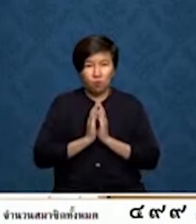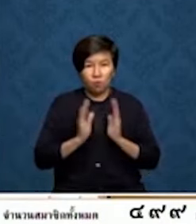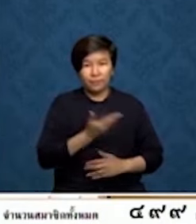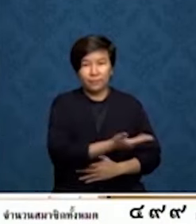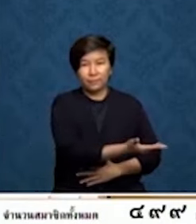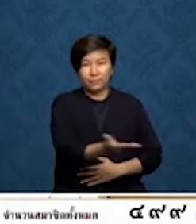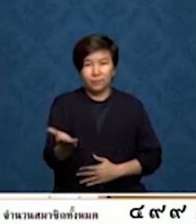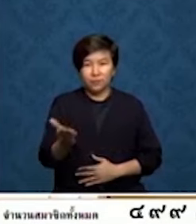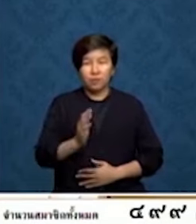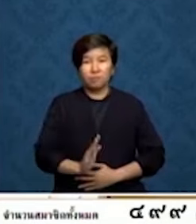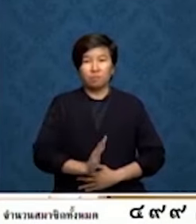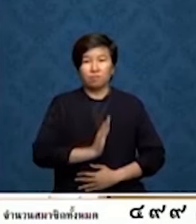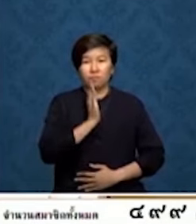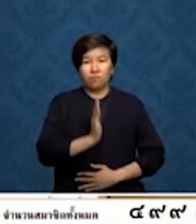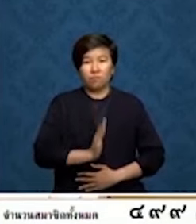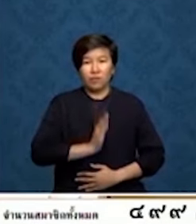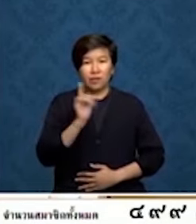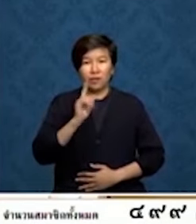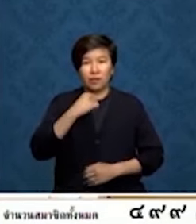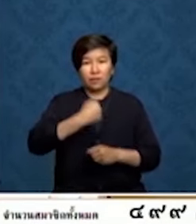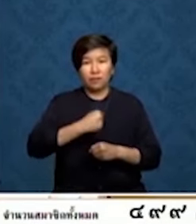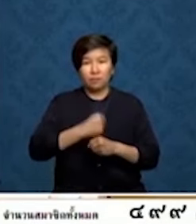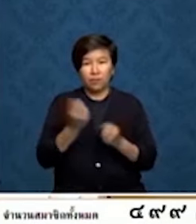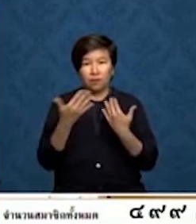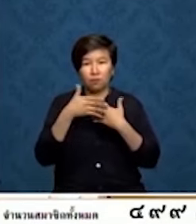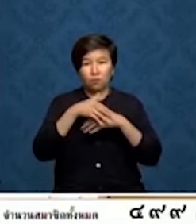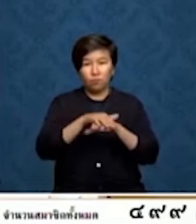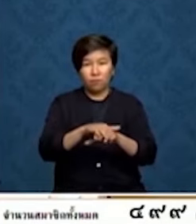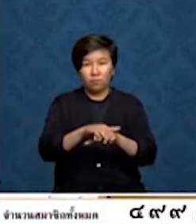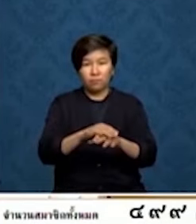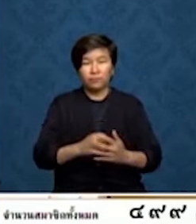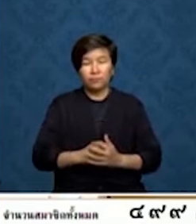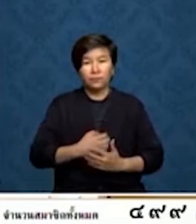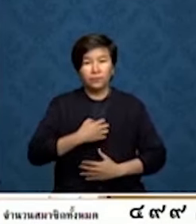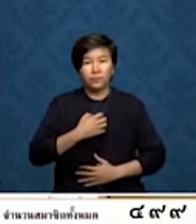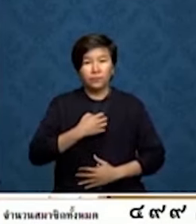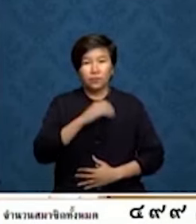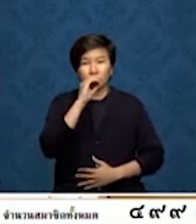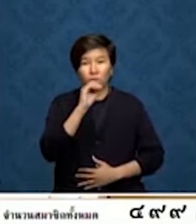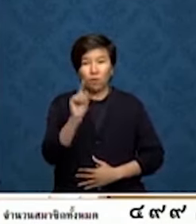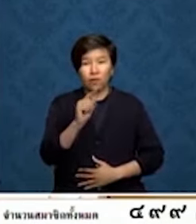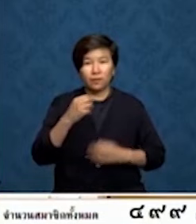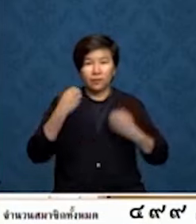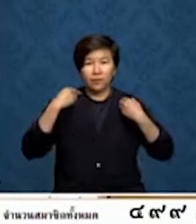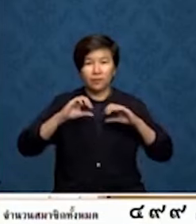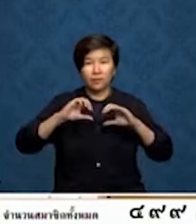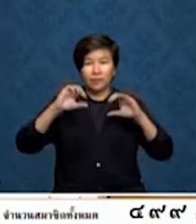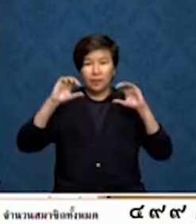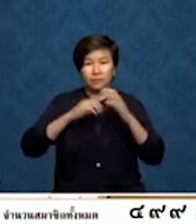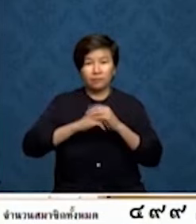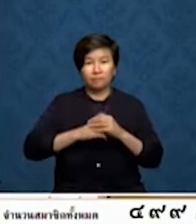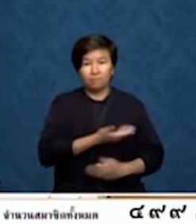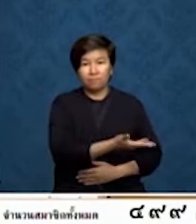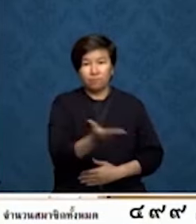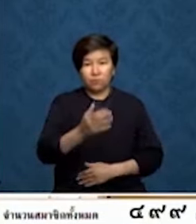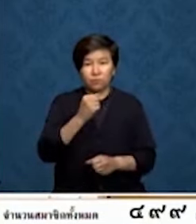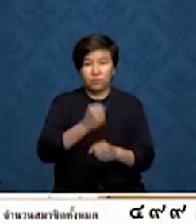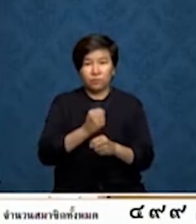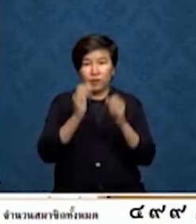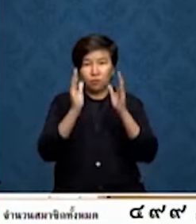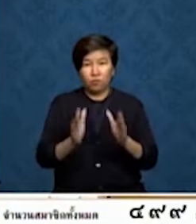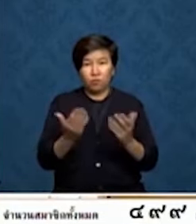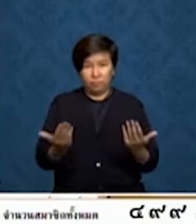ะฮะก็ไปเชิญท่านวันนอนะซ ึ่ งท่านอดีตก็เคยเป็นประธานอยู่แล้วให้มาทำหน้าที ่ ซึ่งผ่านมาท่านก็ทำได้ดีครับเ